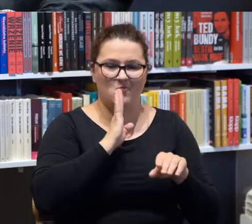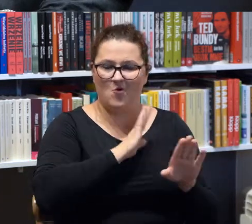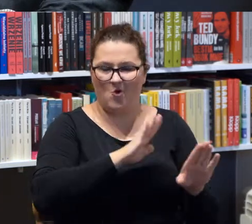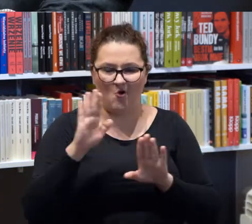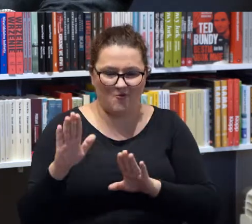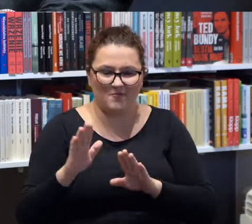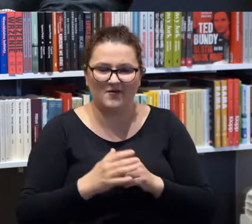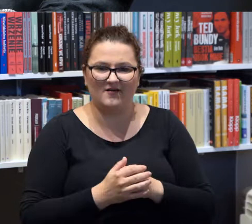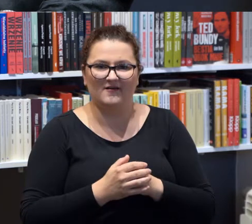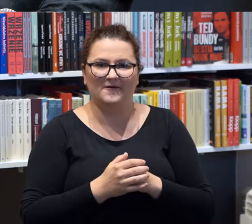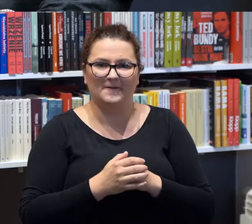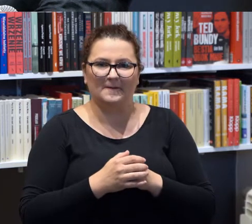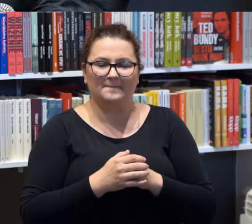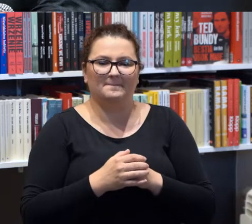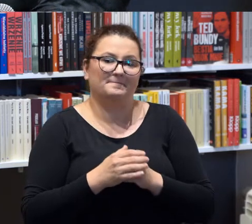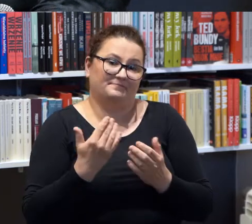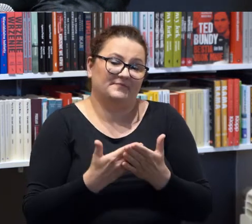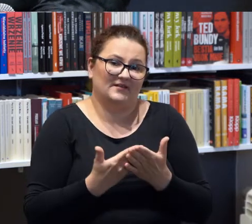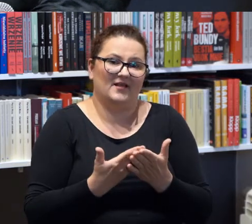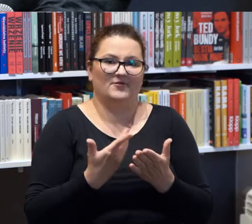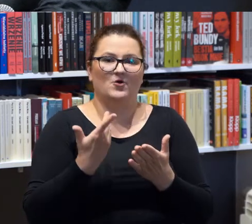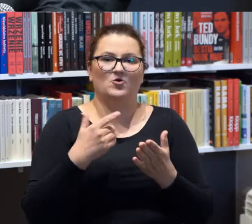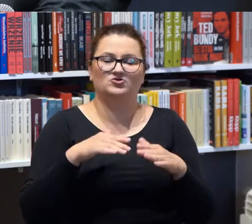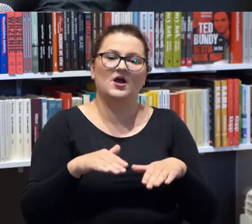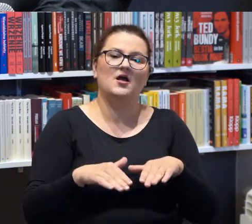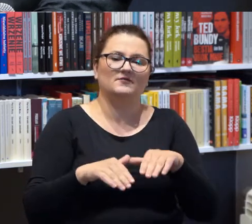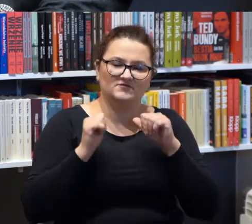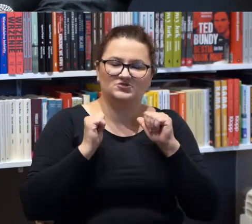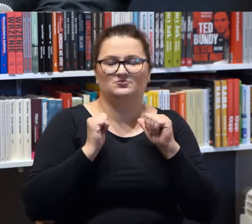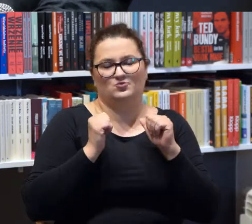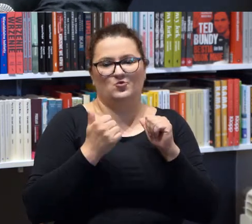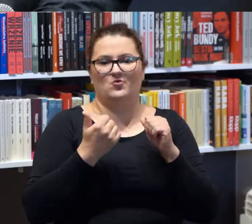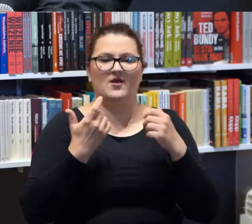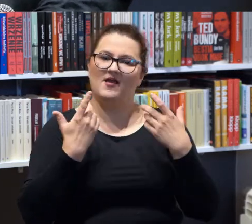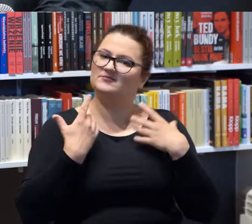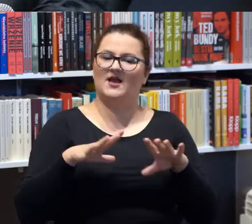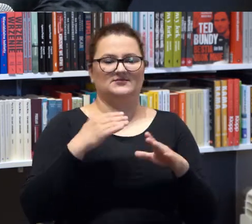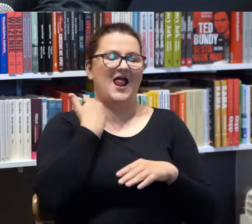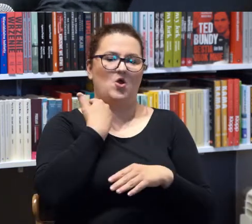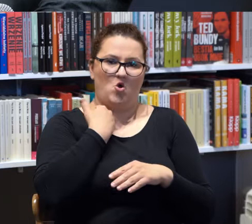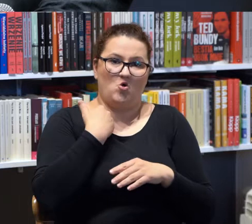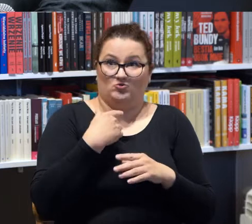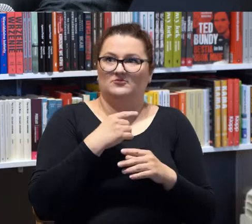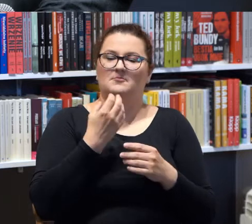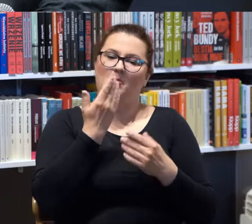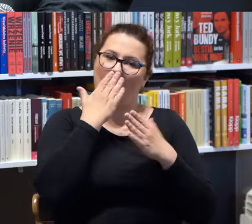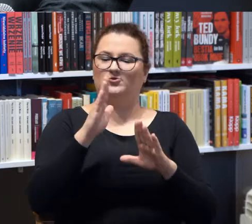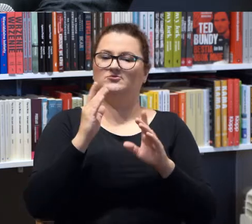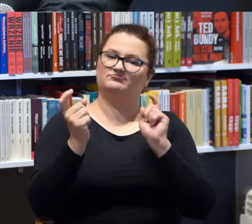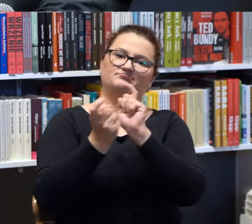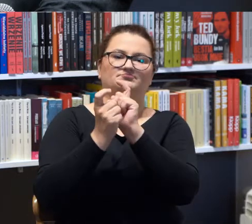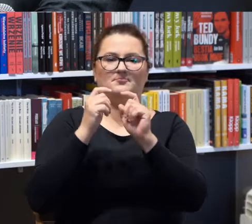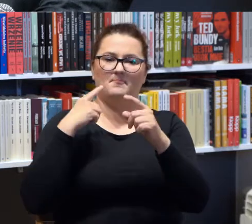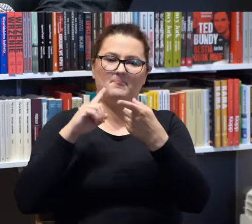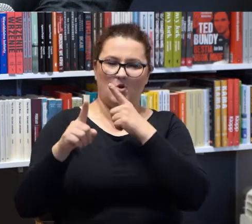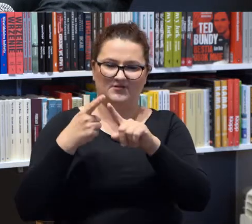No i dlategoż ten akt wstrzymania się od picia alkoholu był aktem czysto politycznym. No i wiecie, to jest niesamowite,